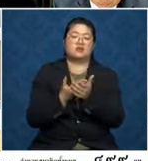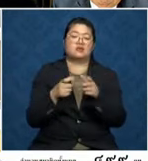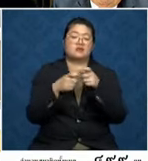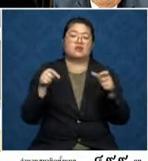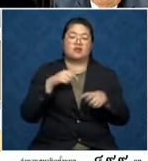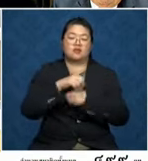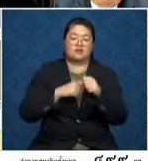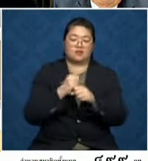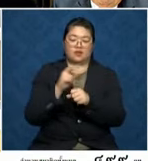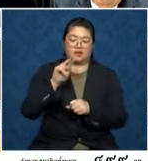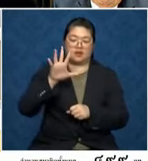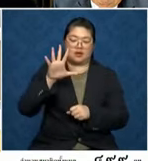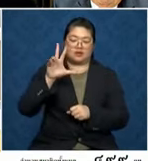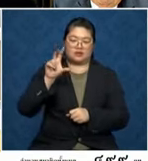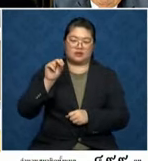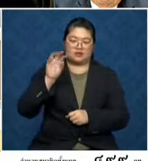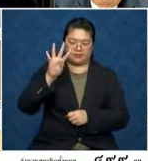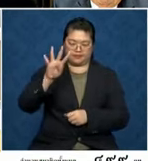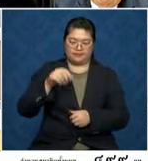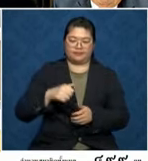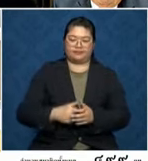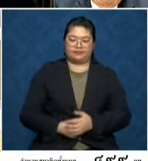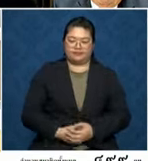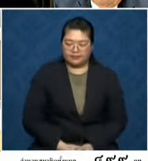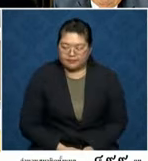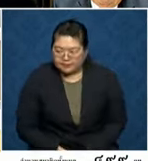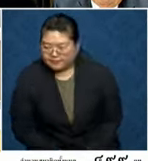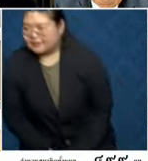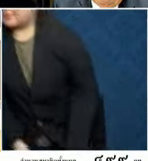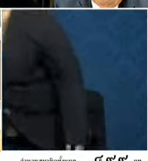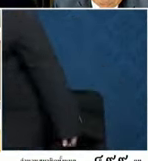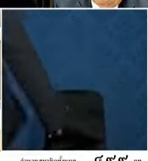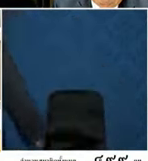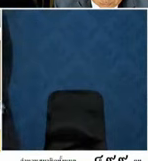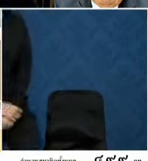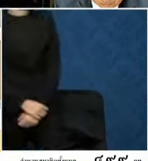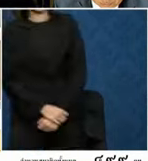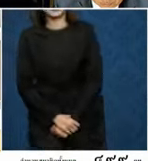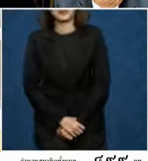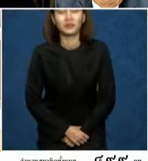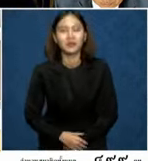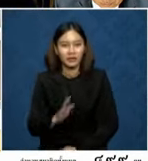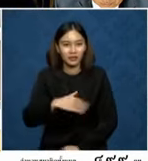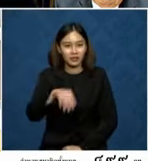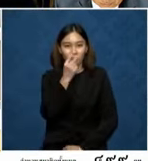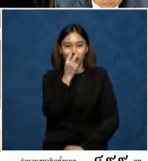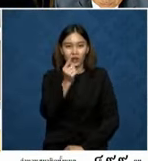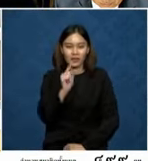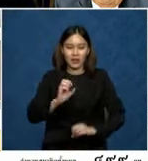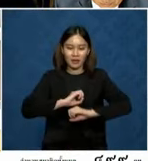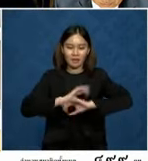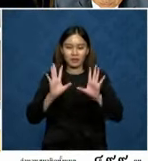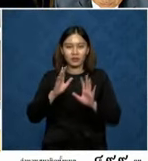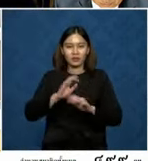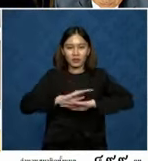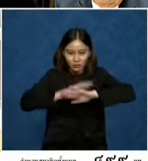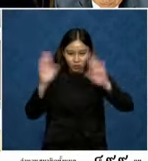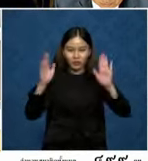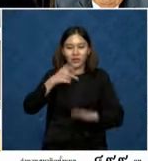พ.ศ. 2534ท่านประธานครับเราจะเห็นว่าการยกเลิกพระราชบัญ